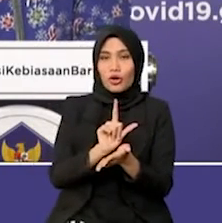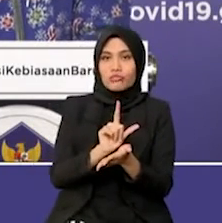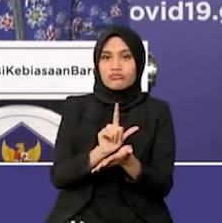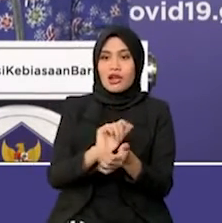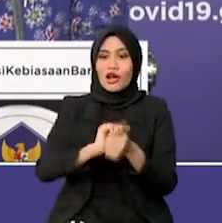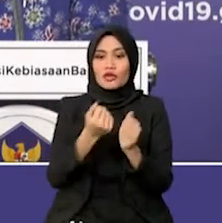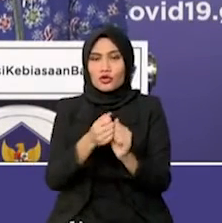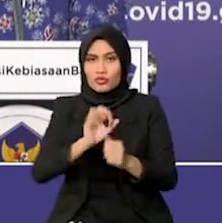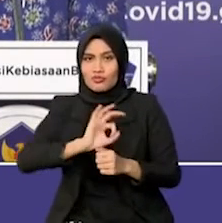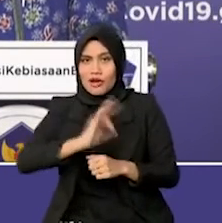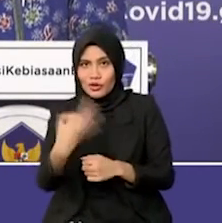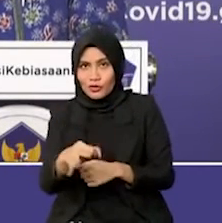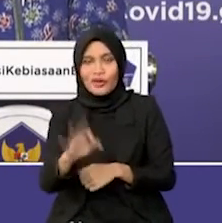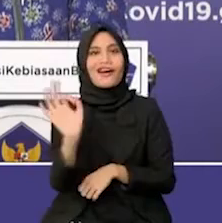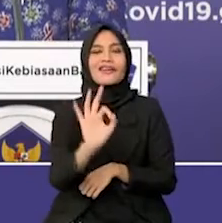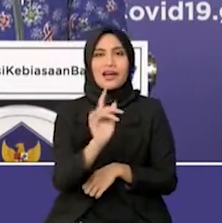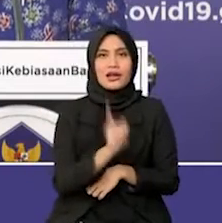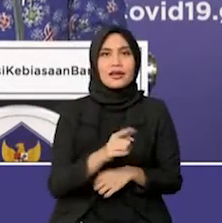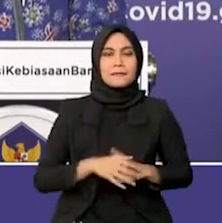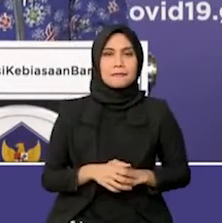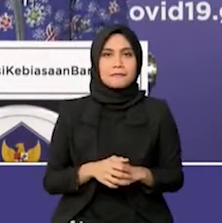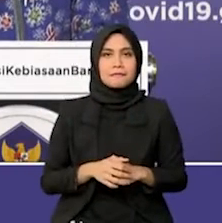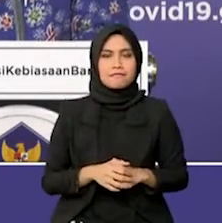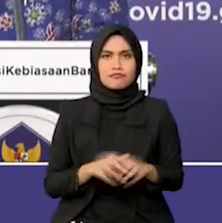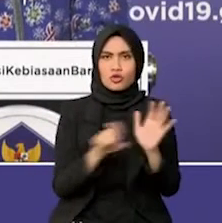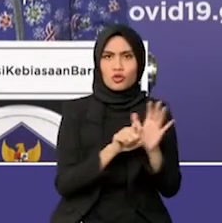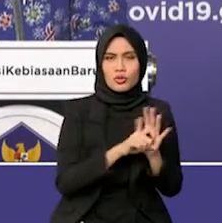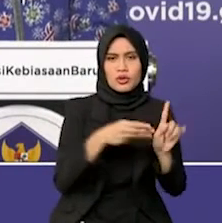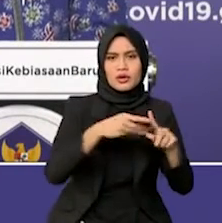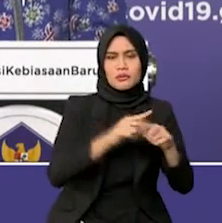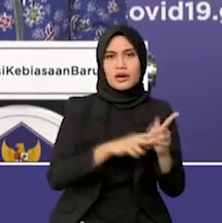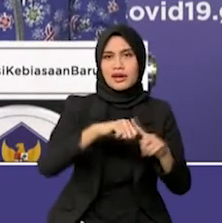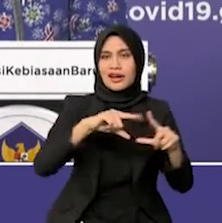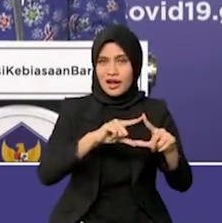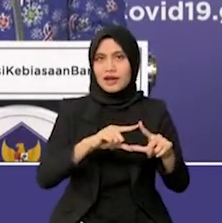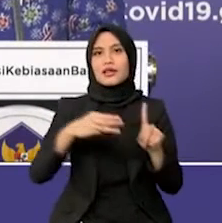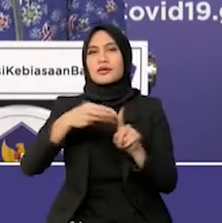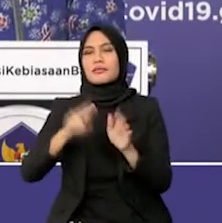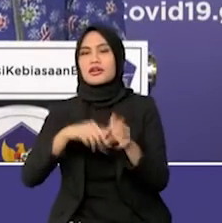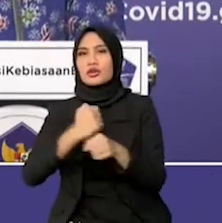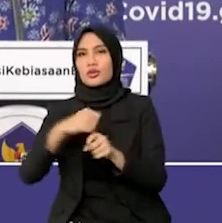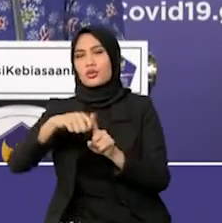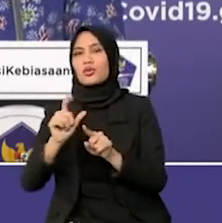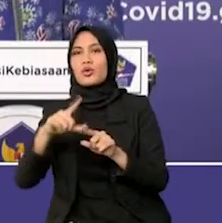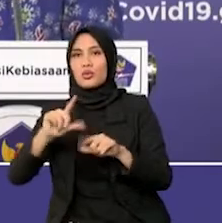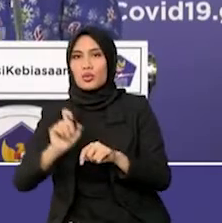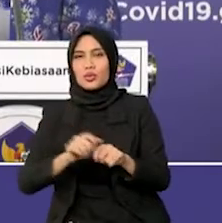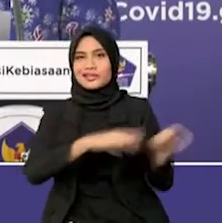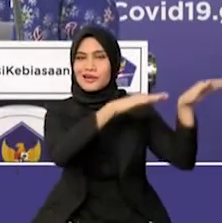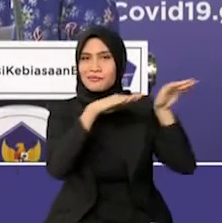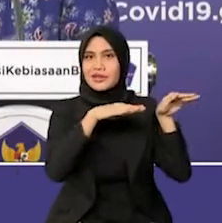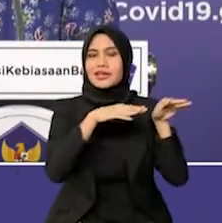melaporkan tidak ada penambahan kasus baru diantaranya adalah Bangka Belitung kemudian Bengkulu Jambi Kalimantan